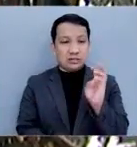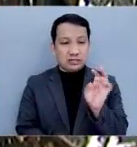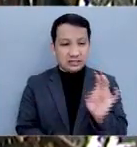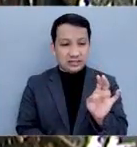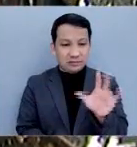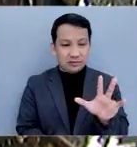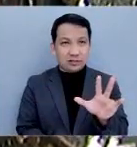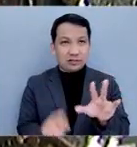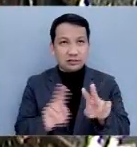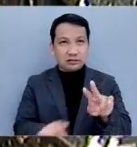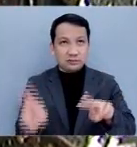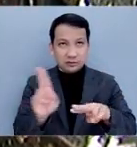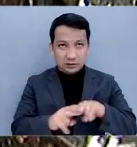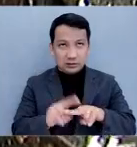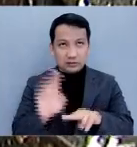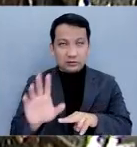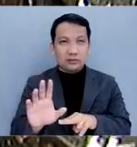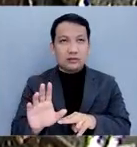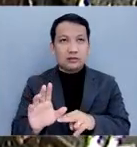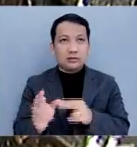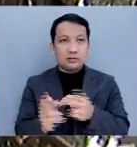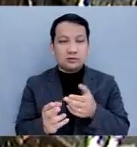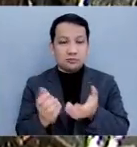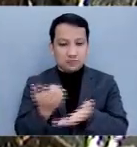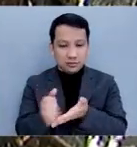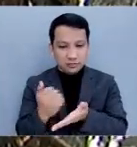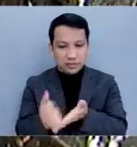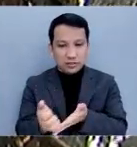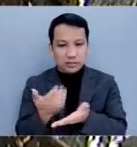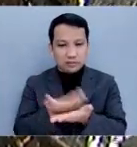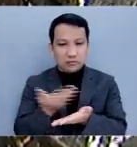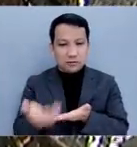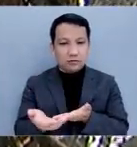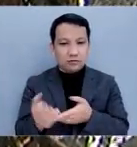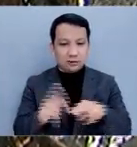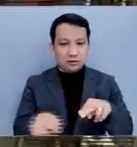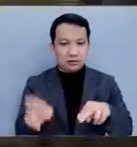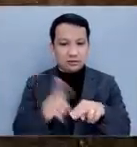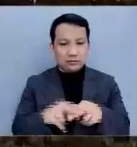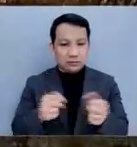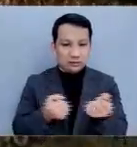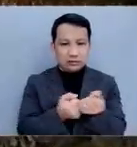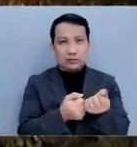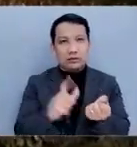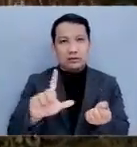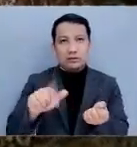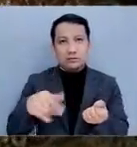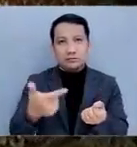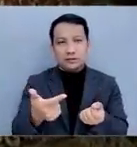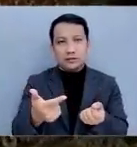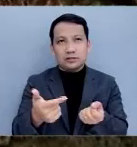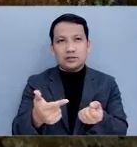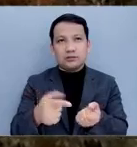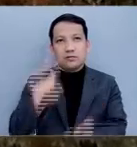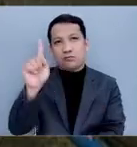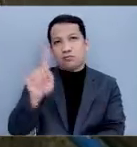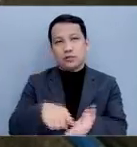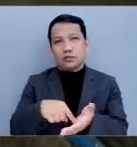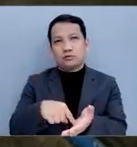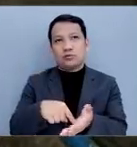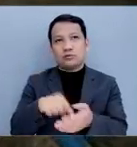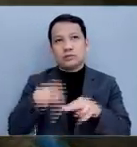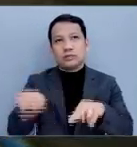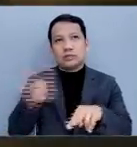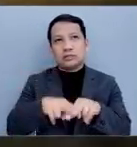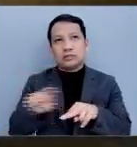pesos yung madadagdag sa kanilang gastusin pag bibili sila ng dagdag na supply. Lampas 1,000 piso na tuloy ang